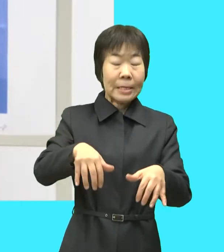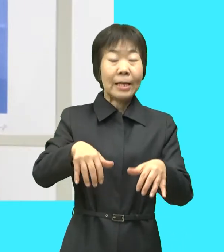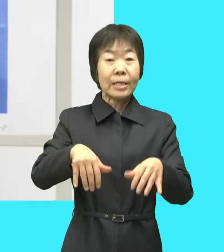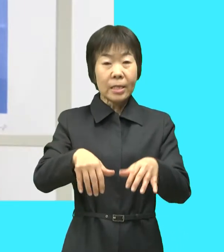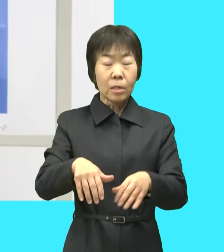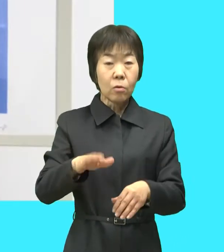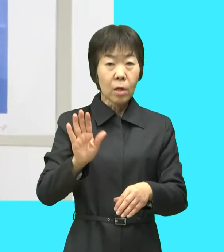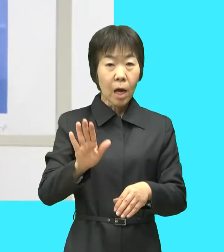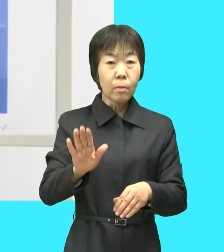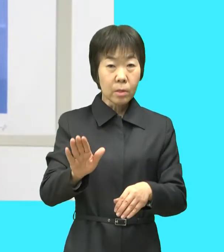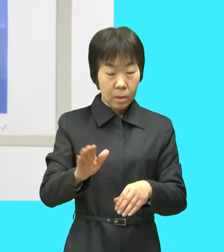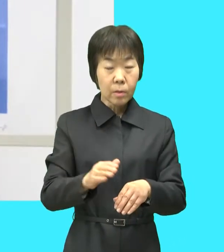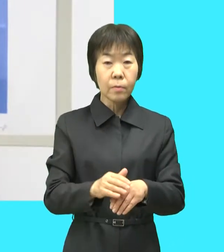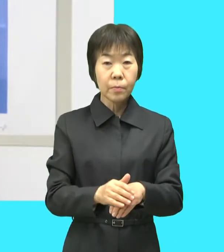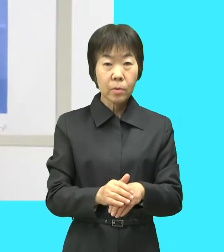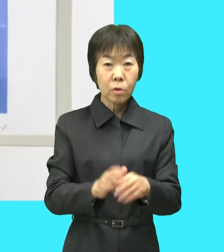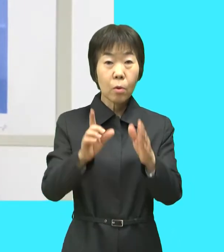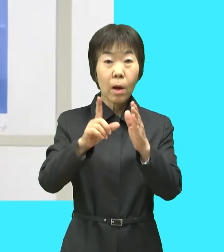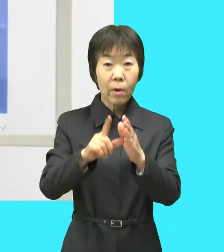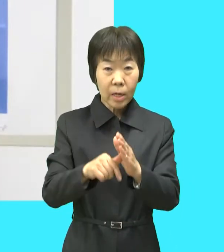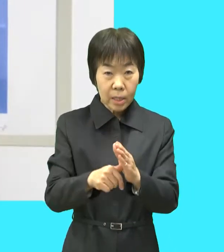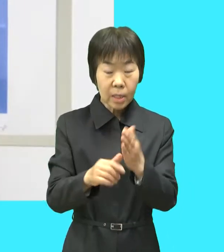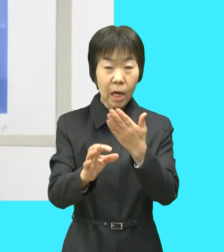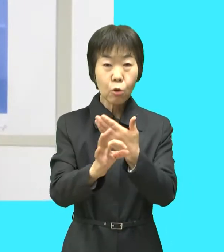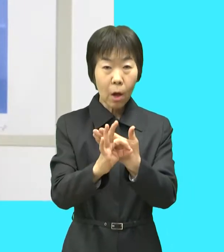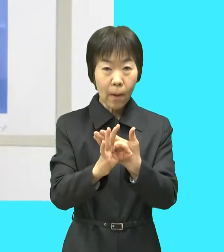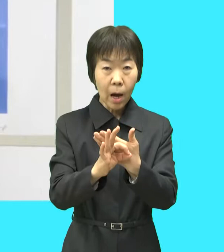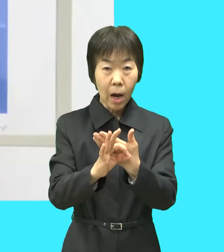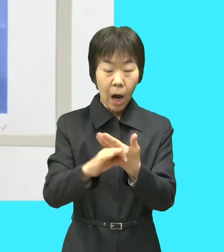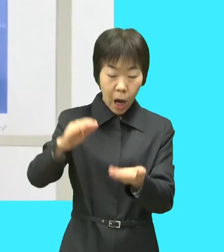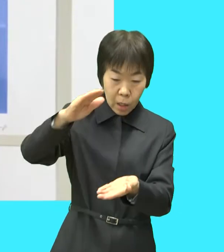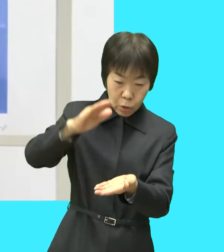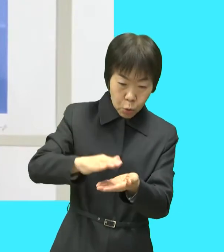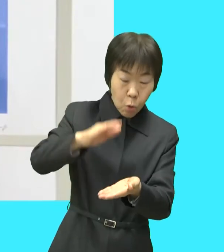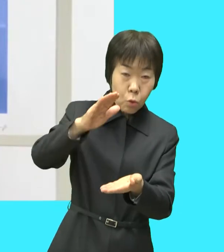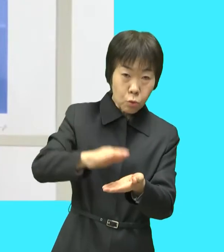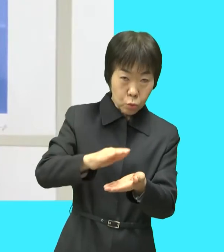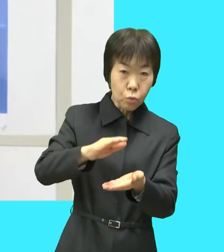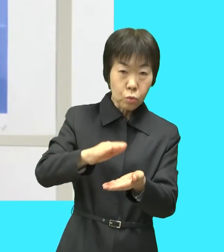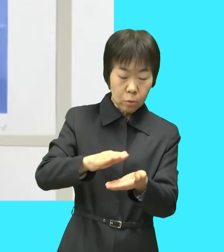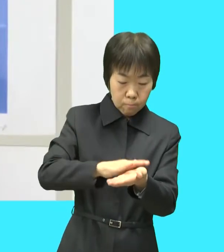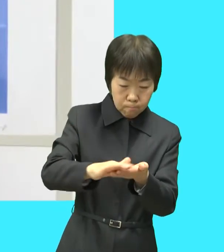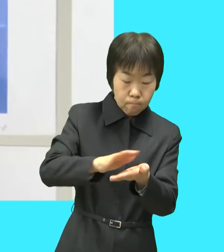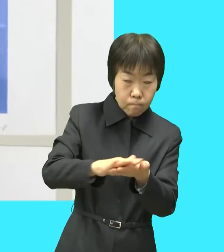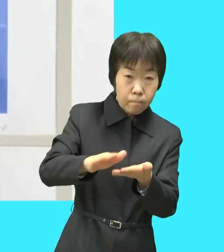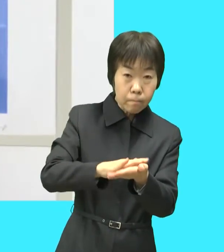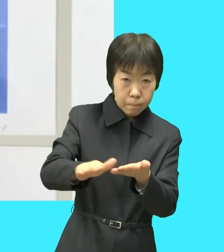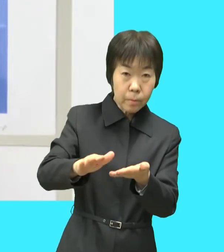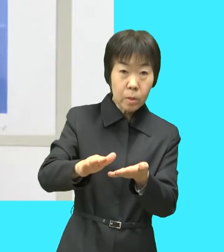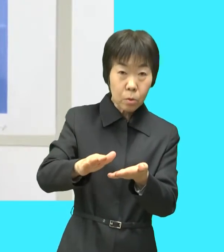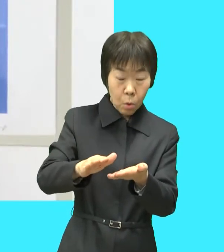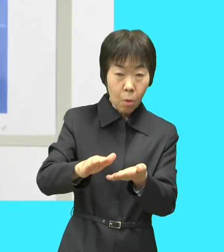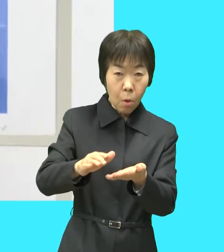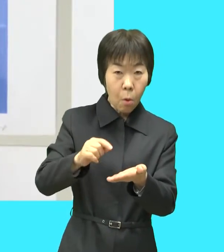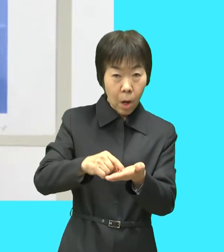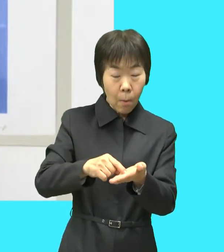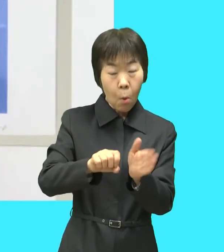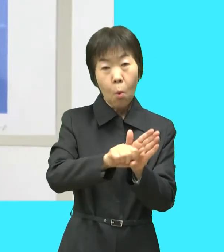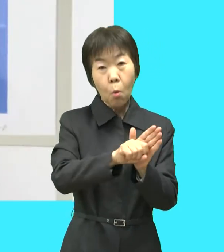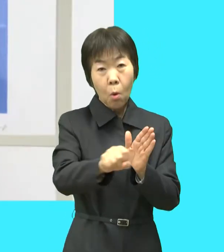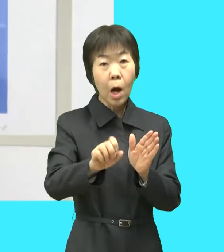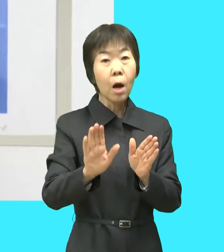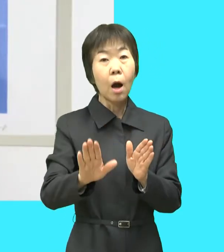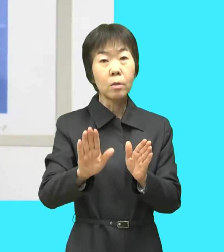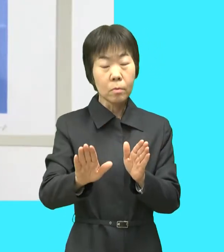もあろうかと思います。その場合例えば消毒液ですね、アルコール液等を使いますと非常に殺菌効果